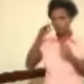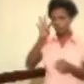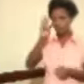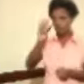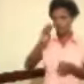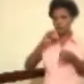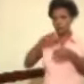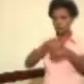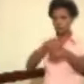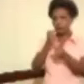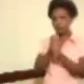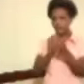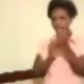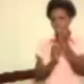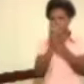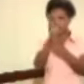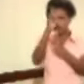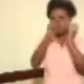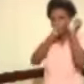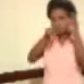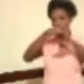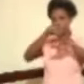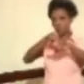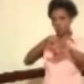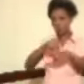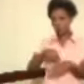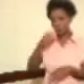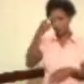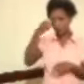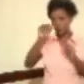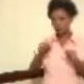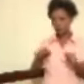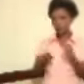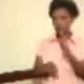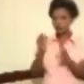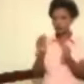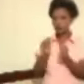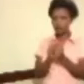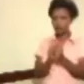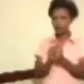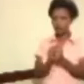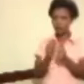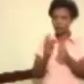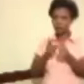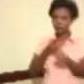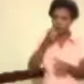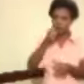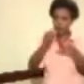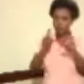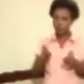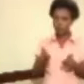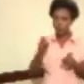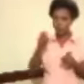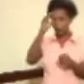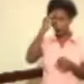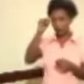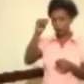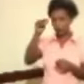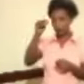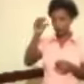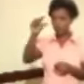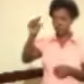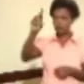Je crois que toute bagaille parée là, nous pourrons démarrer tout de suite avec la première question que M. Marcus Garcia